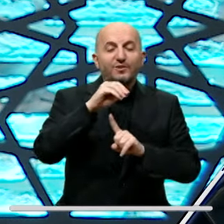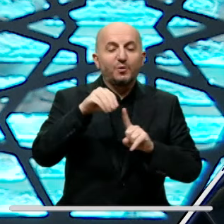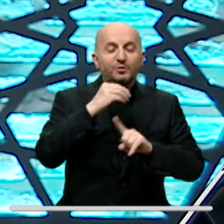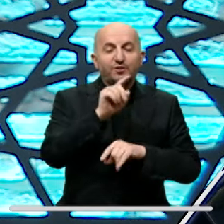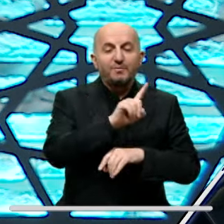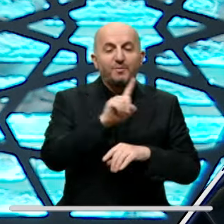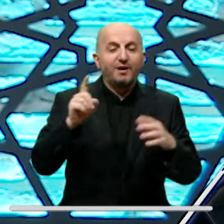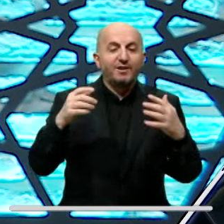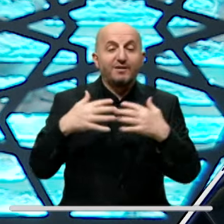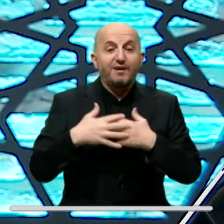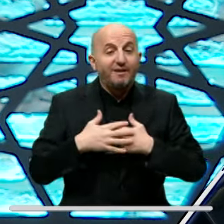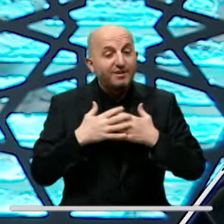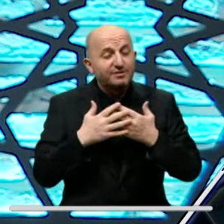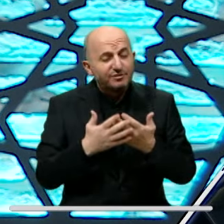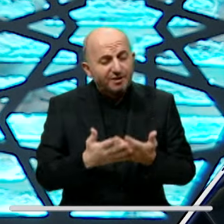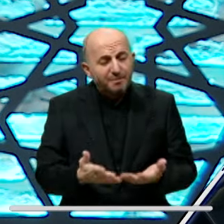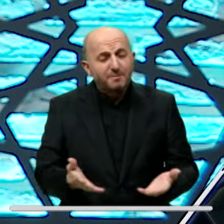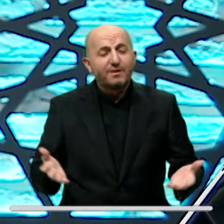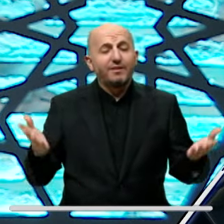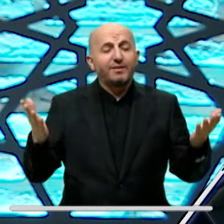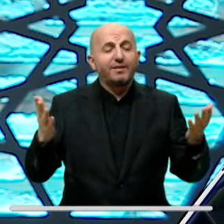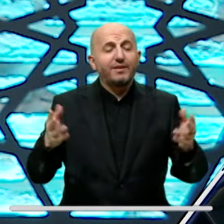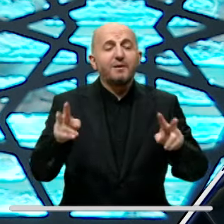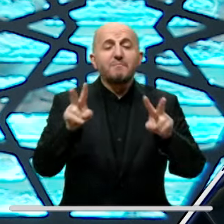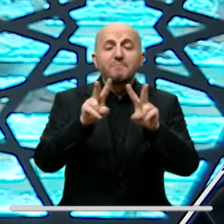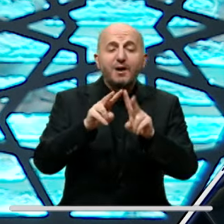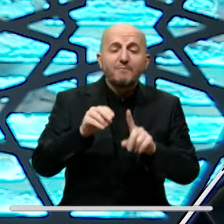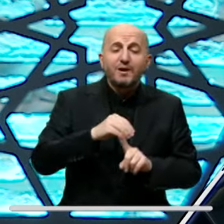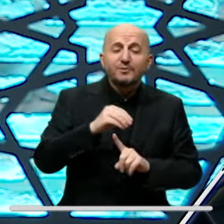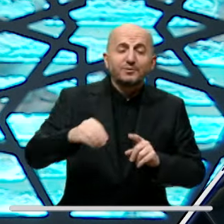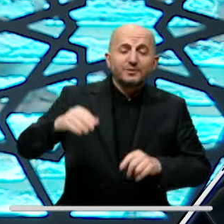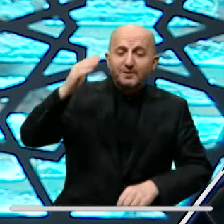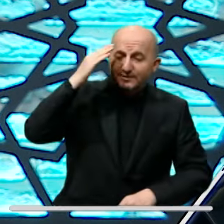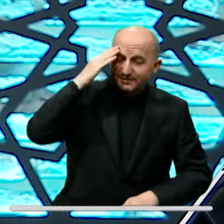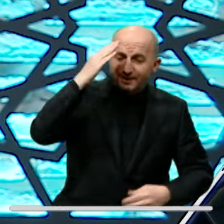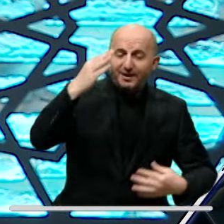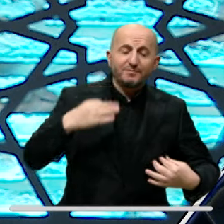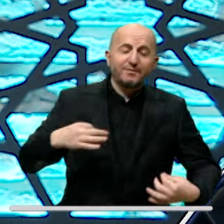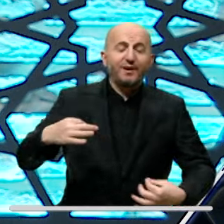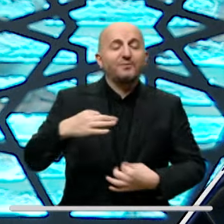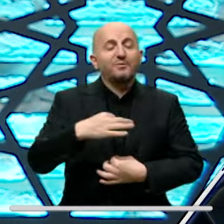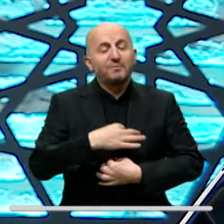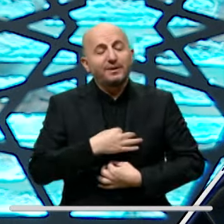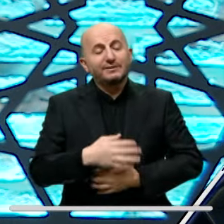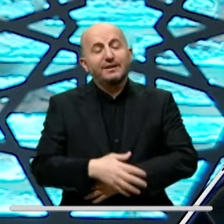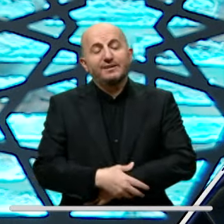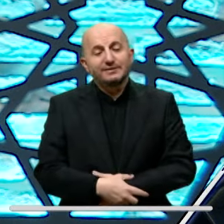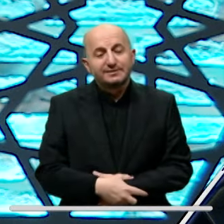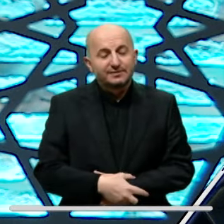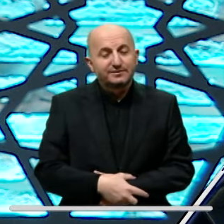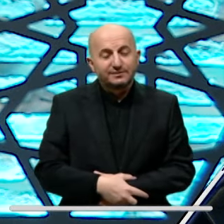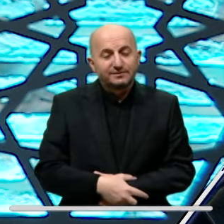akşamlar. Sağ olun, hayırlı size akşamlar. Mehmet Hocama selamlar, hürmetler. Estağfurullah. Saygı, hürmet benden